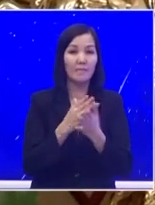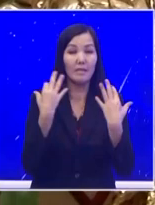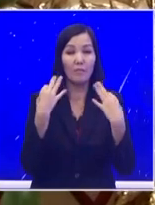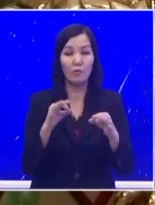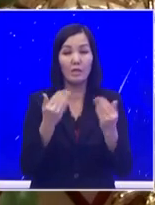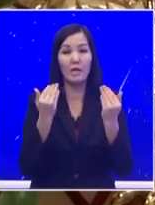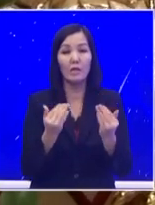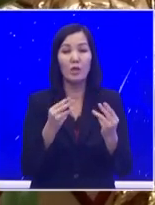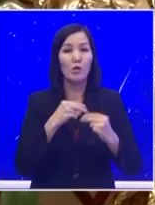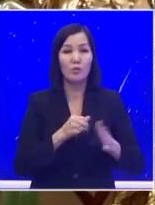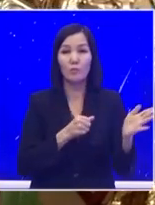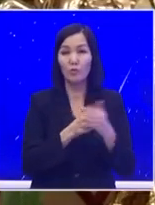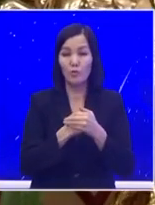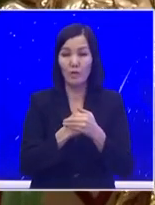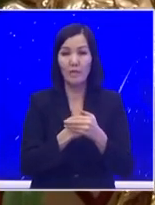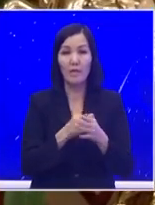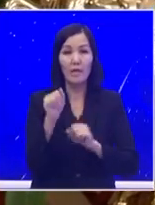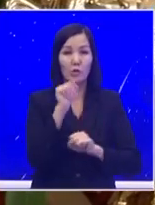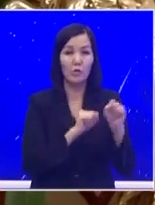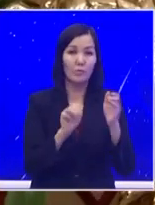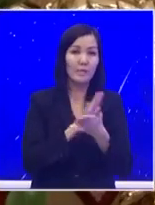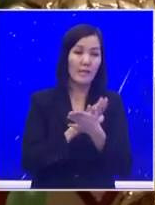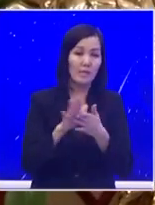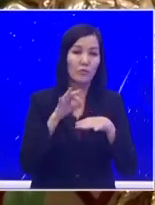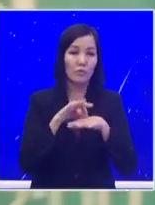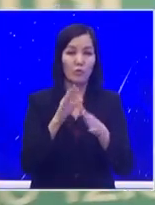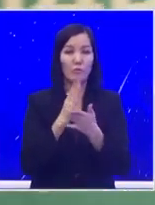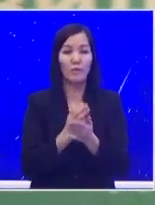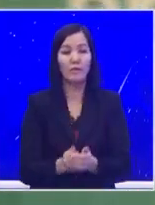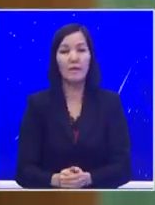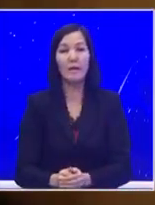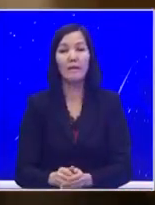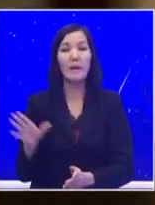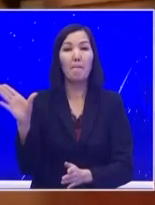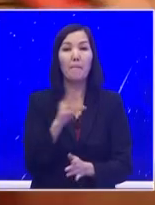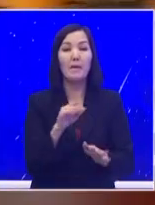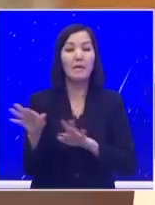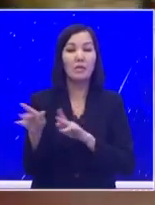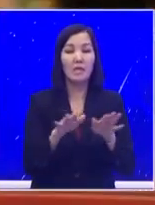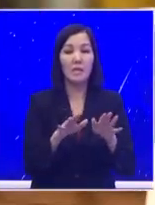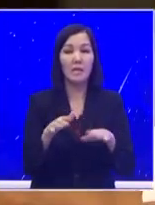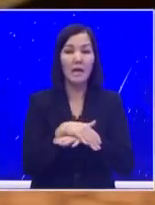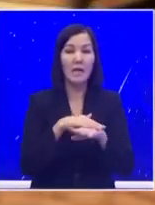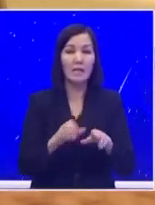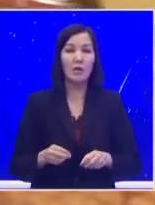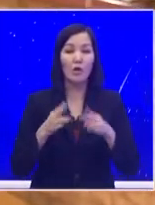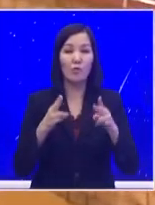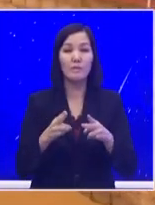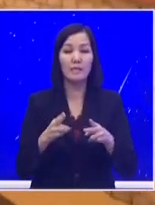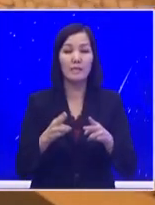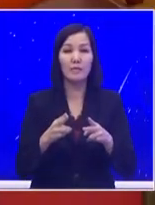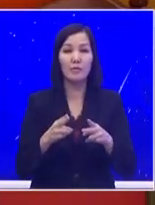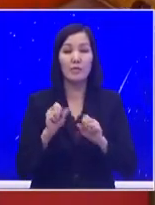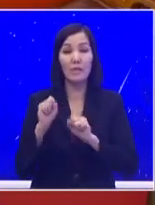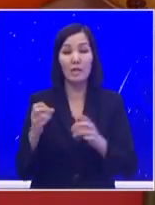босаттық. Қазір жұмыс істемейміз. Қазір дезинфекция шараларын жүргізіп жатырмыз. Барлық шаралар тұрғындардың қауіпсіздігі үшін жасалуда.